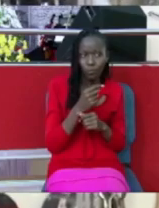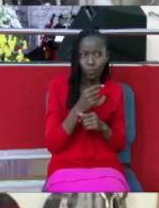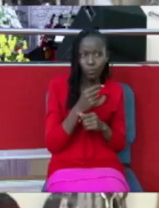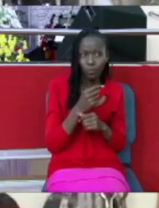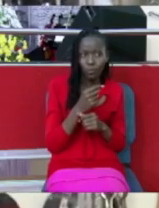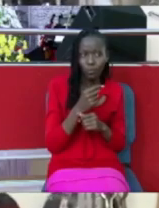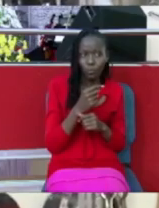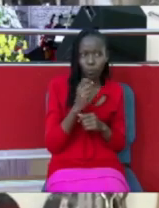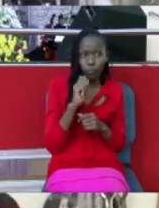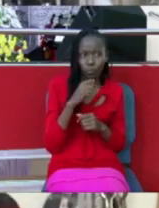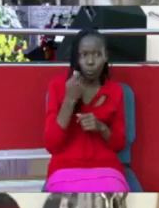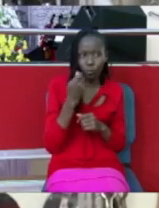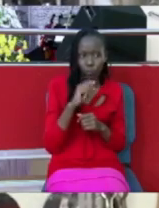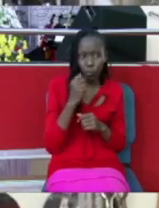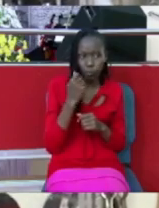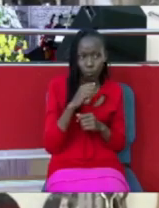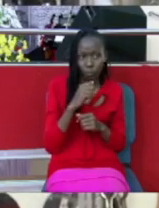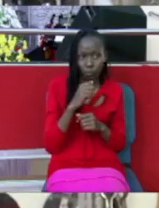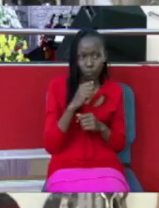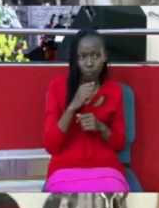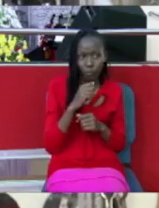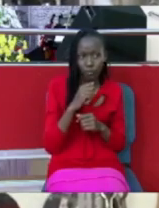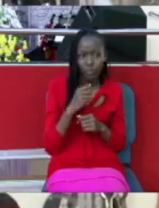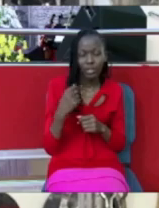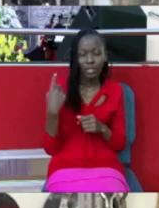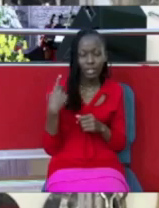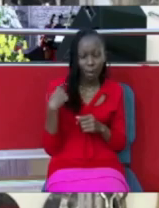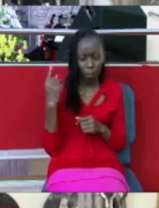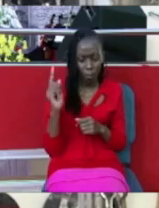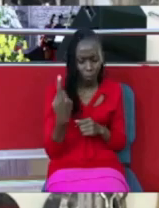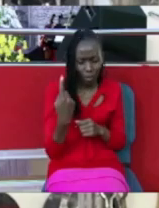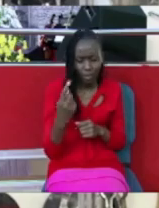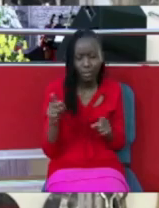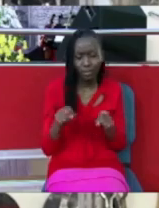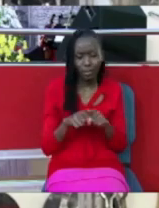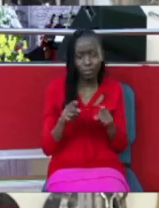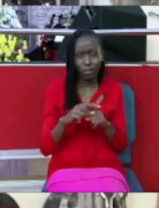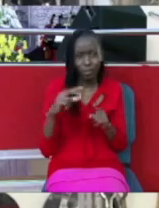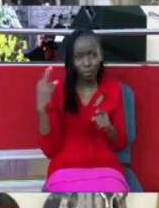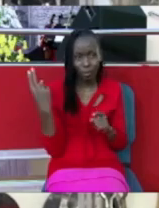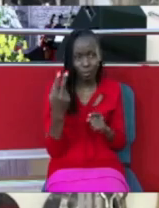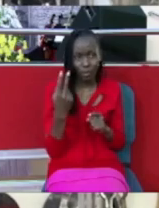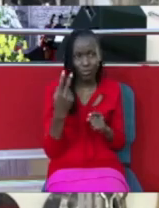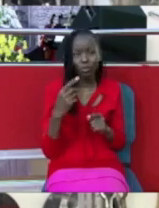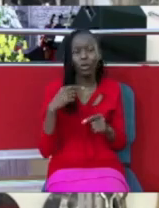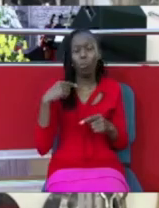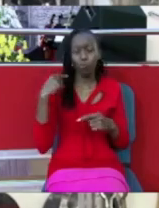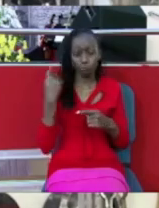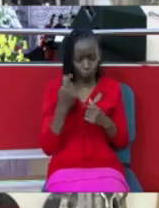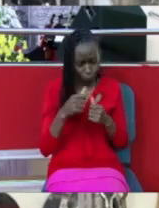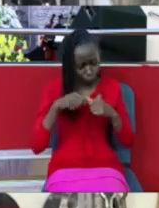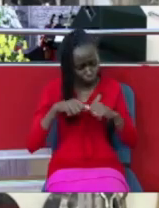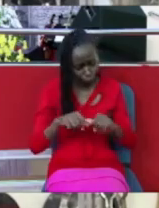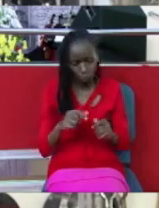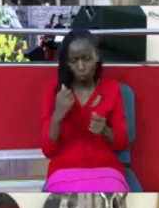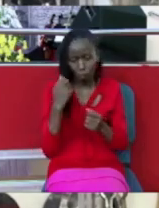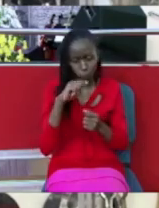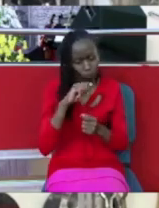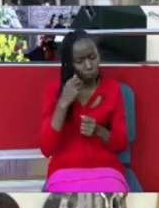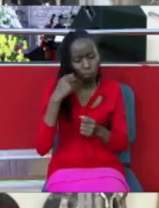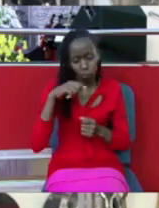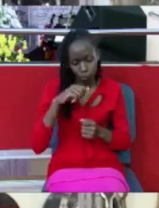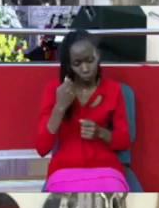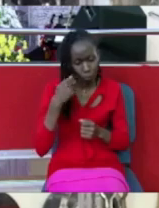kwanza, kuleta kile chakula mara ya pili anakitafuna tena. She rolls her cud over and over in his mouth.